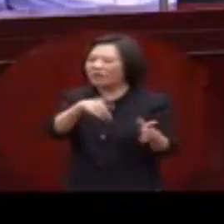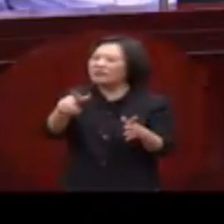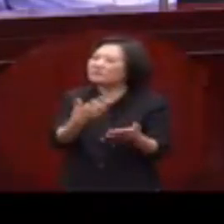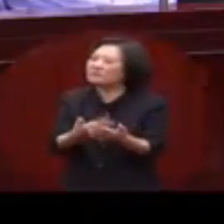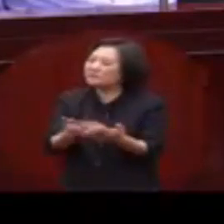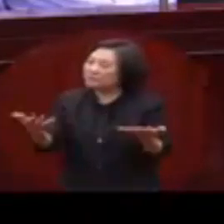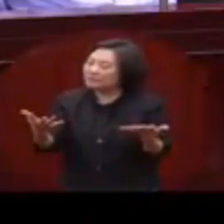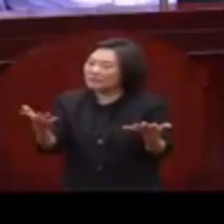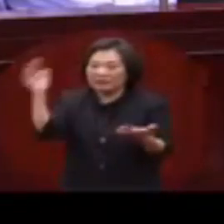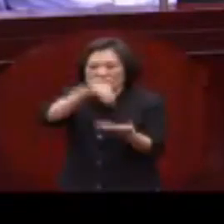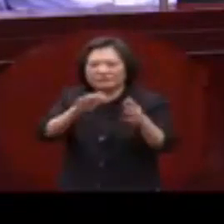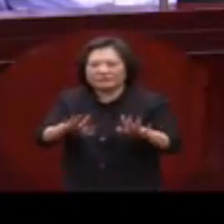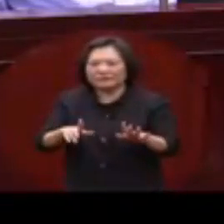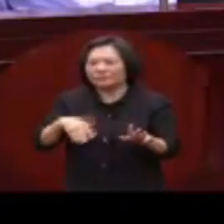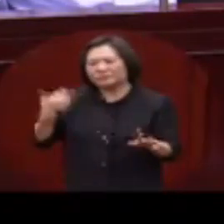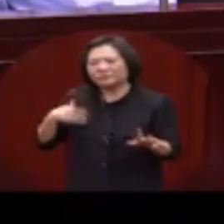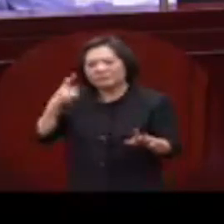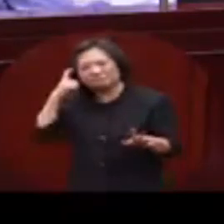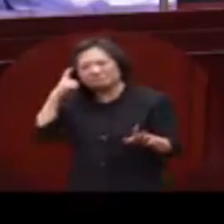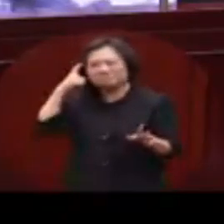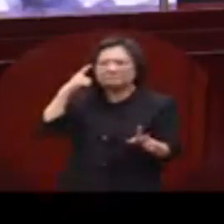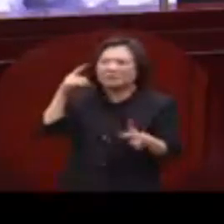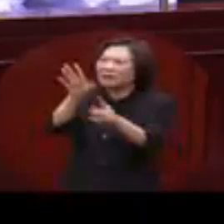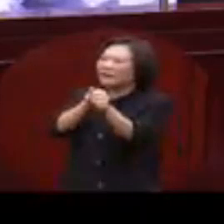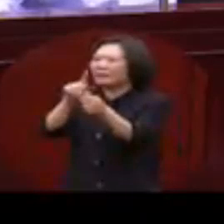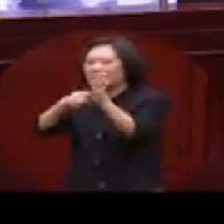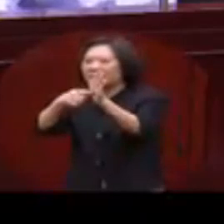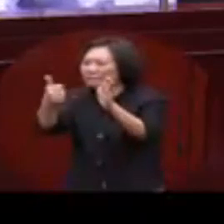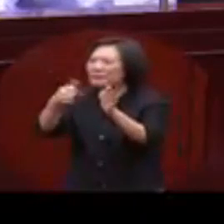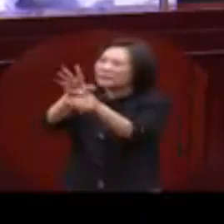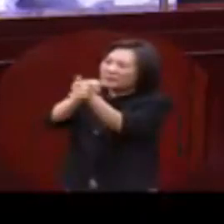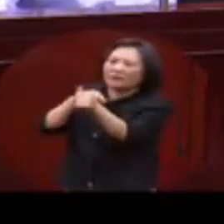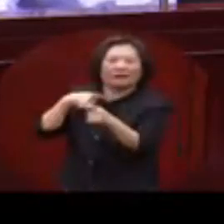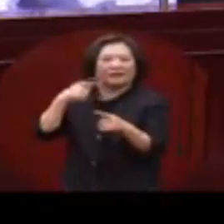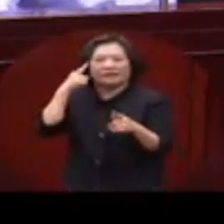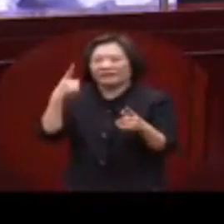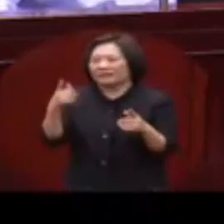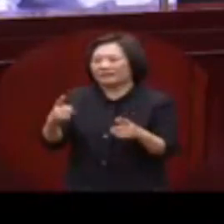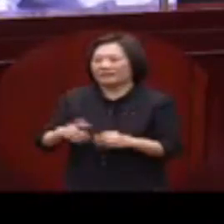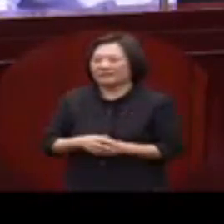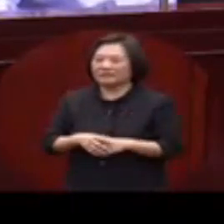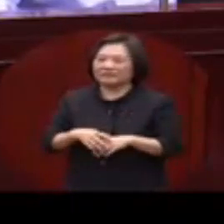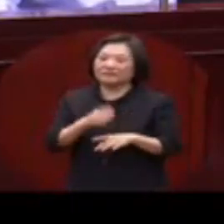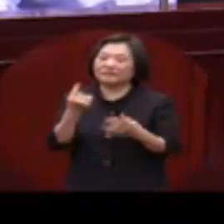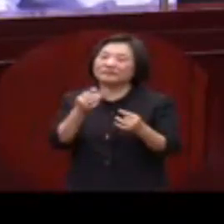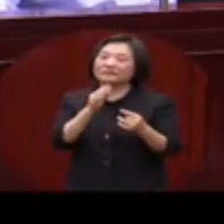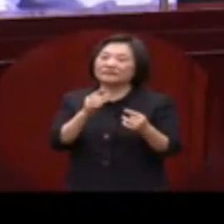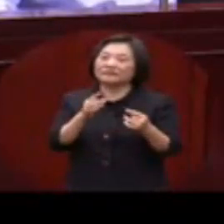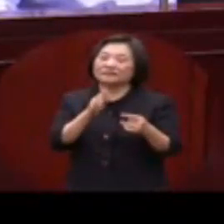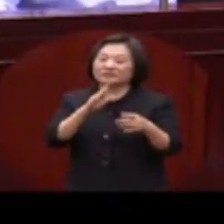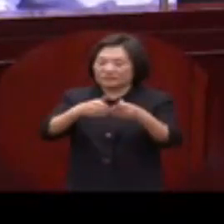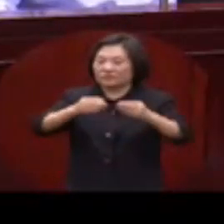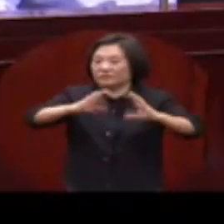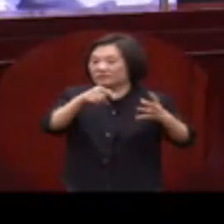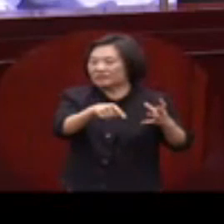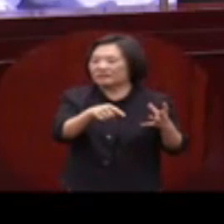坦白讲，到现在为止，我们也没有好的 model。为什么你这样？因为哈、哦，瑞典哦，大概65岁以上的人口